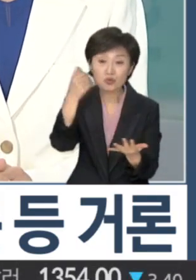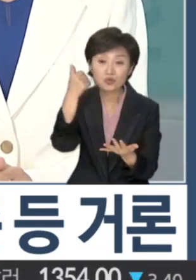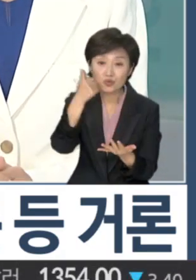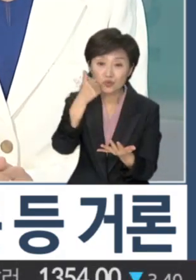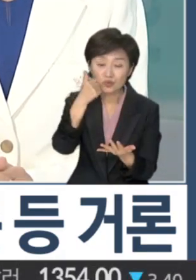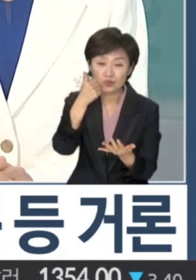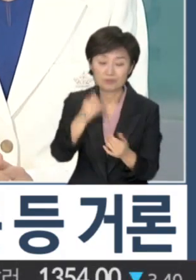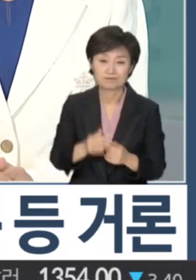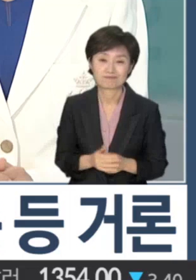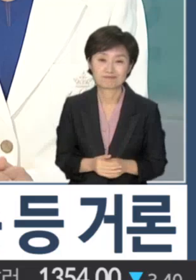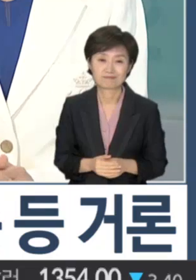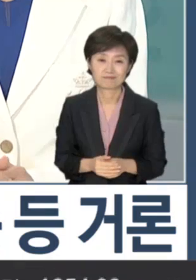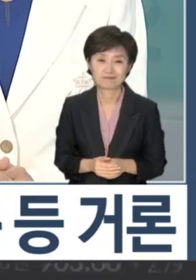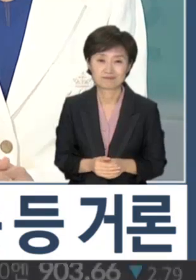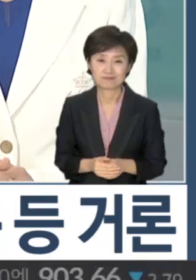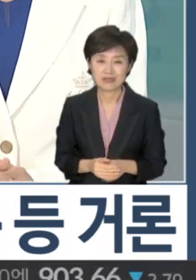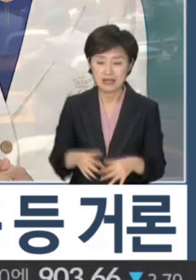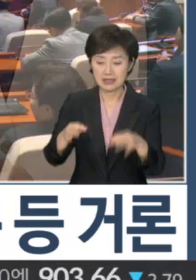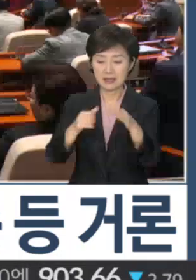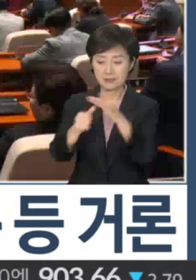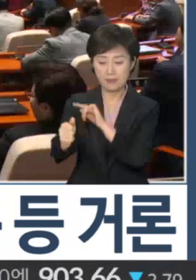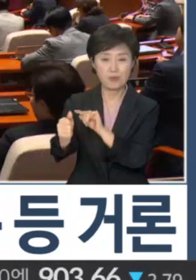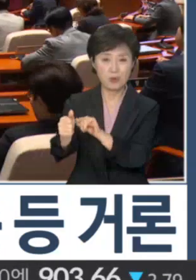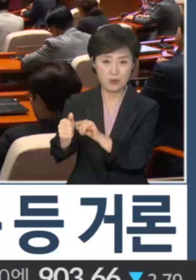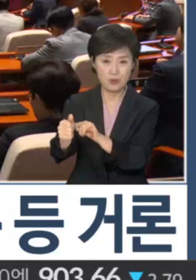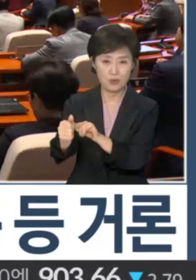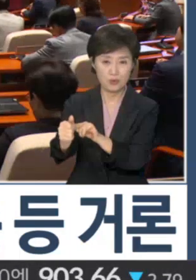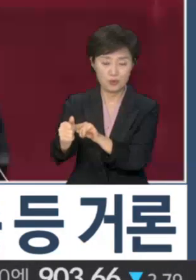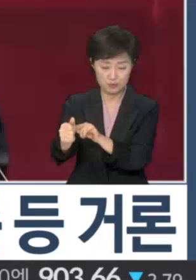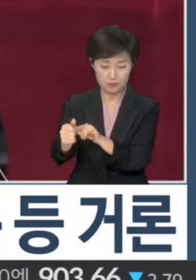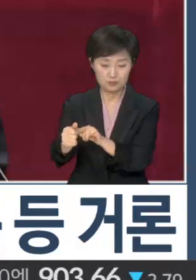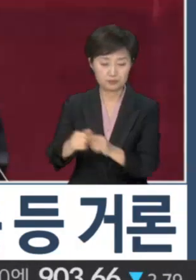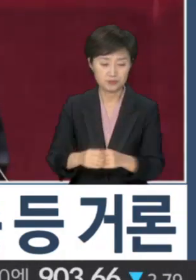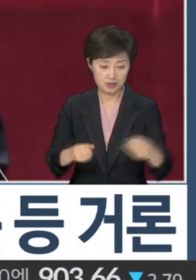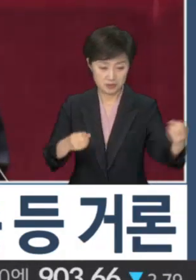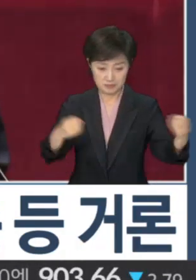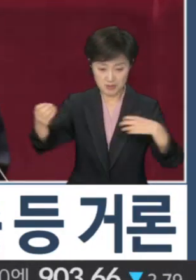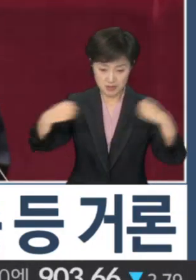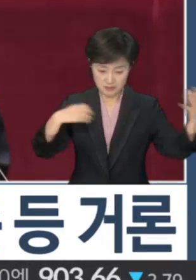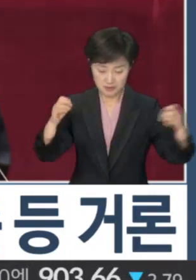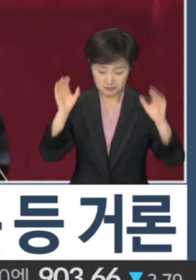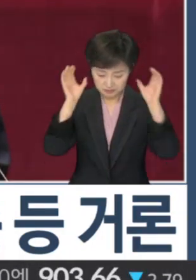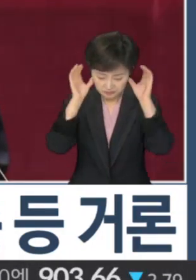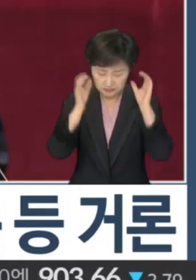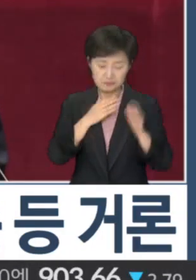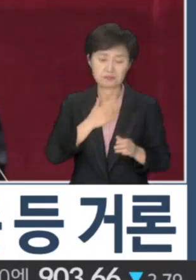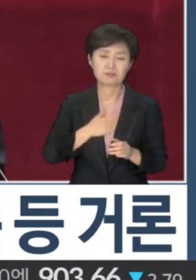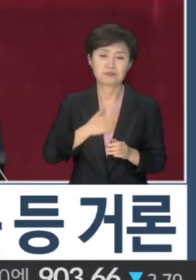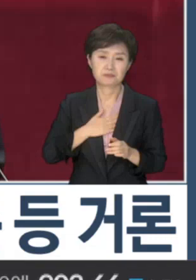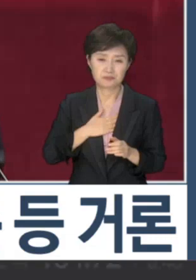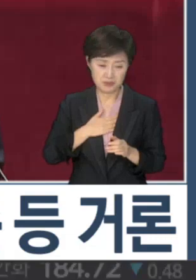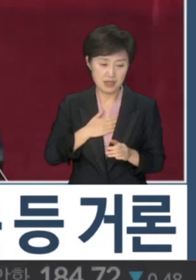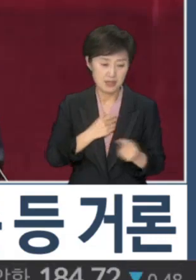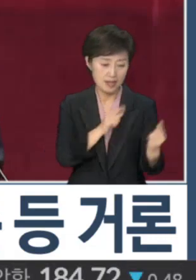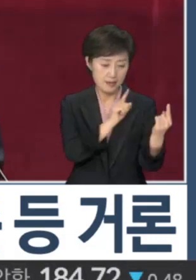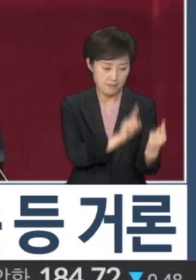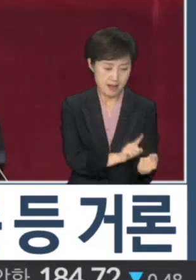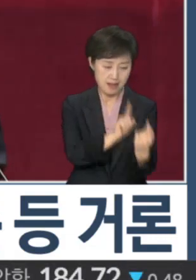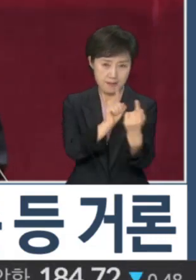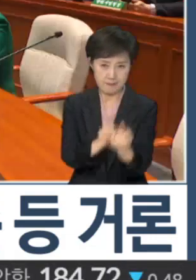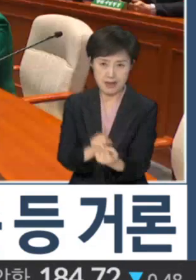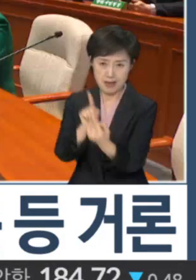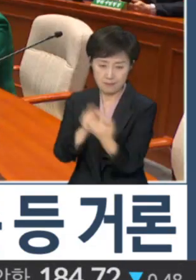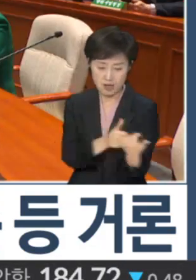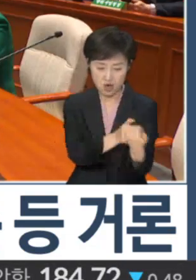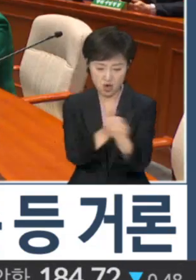좁혀졌습니까? 글쎄요. 그 뭐 김기현 대표께서 일단은 여러 의견들을 담고 그리고 한 명 한 명 사람을 만나서 섭외하는 정권을 갖고 움직이기